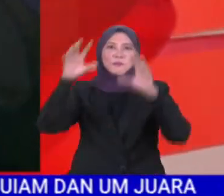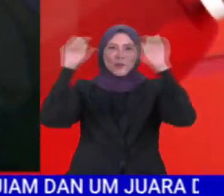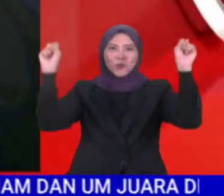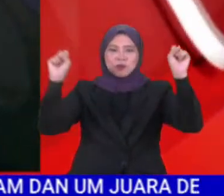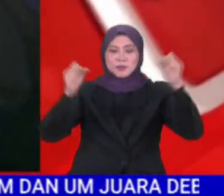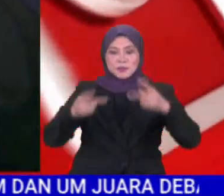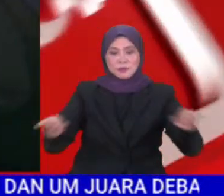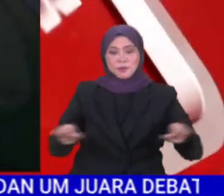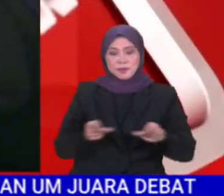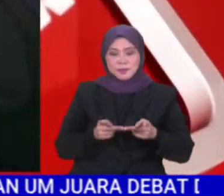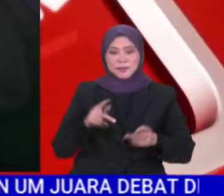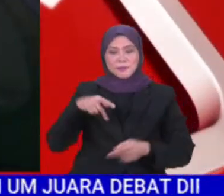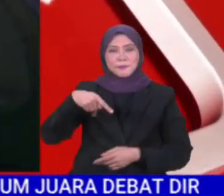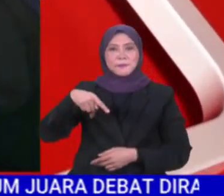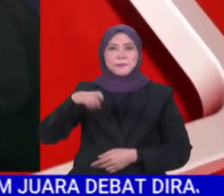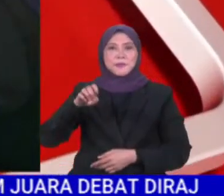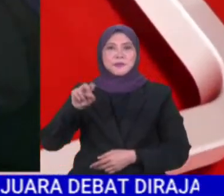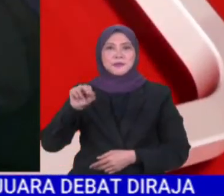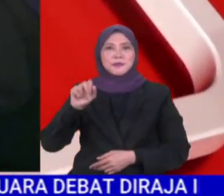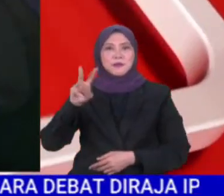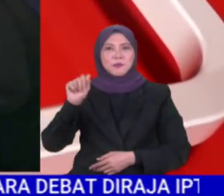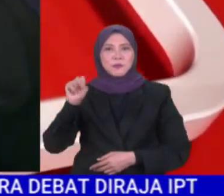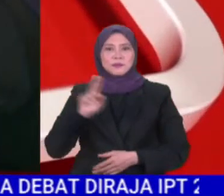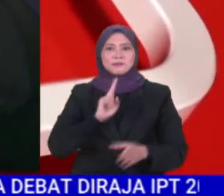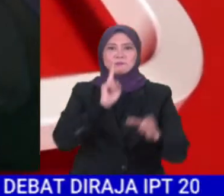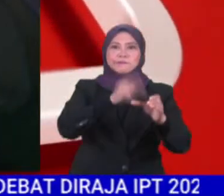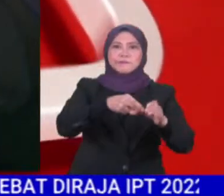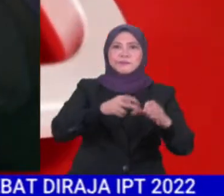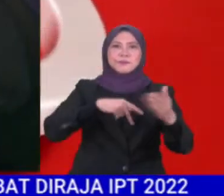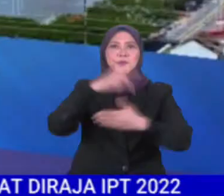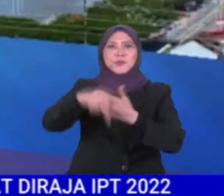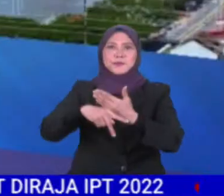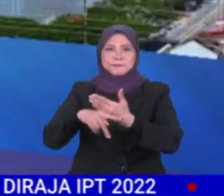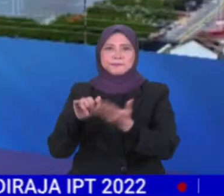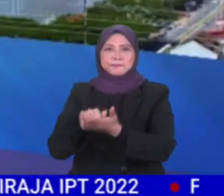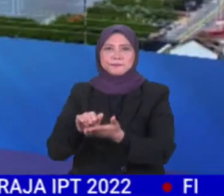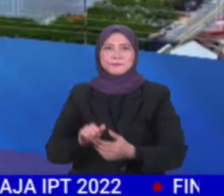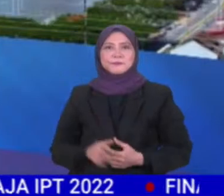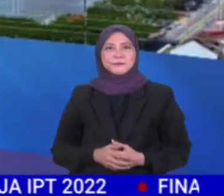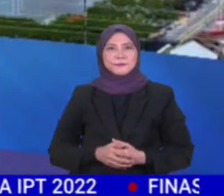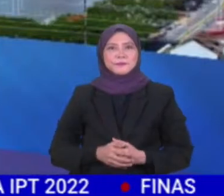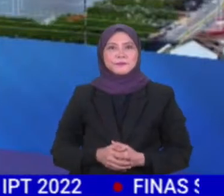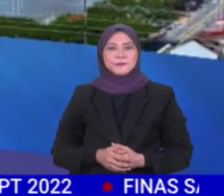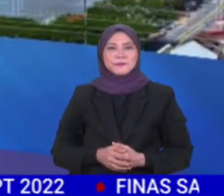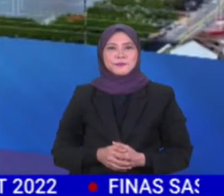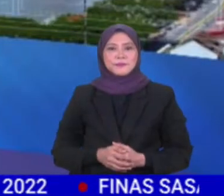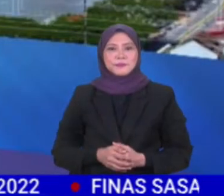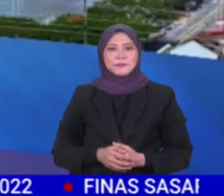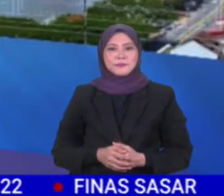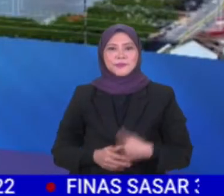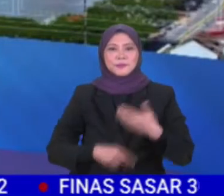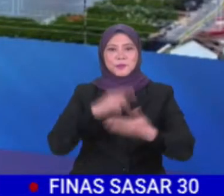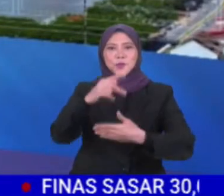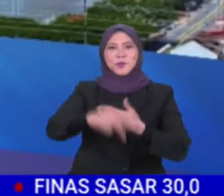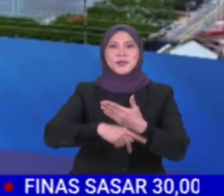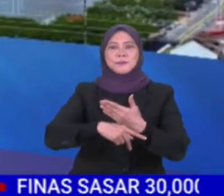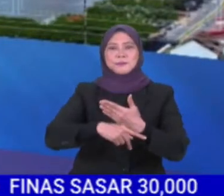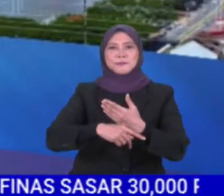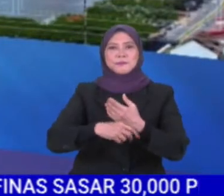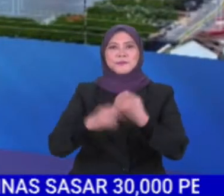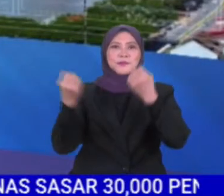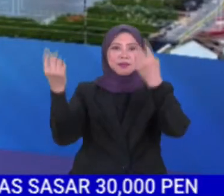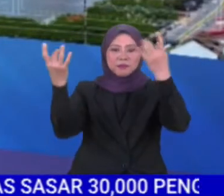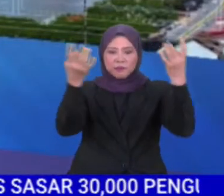di sekitar kawasan padalawan menyertai program tersebut program kelipatan seni